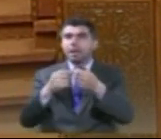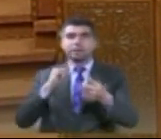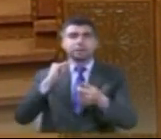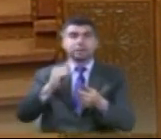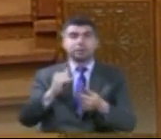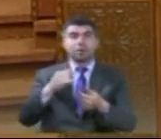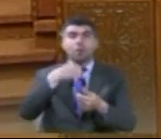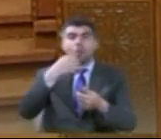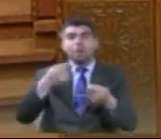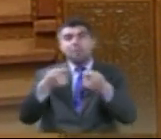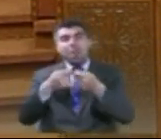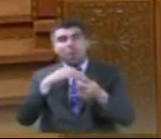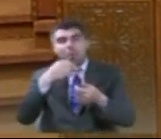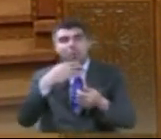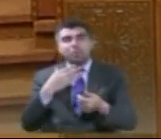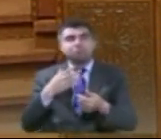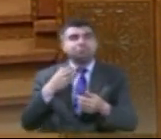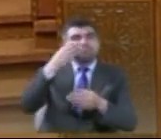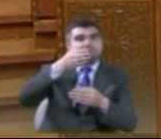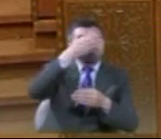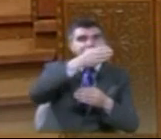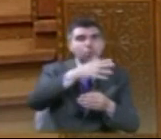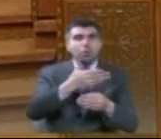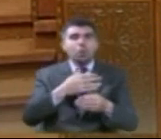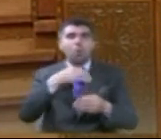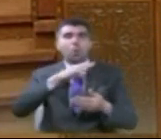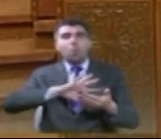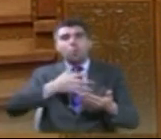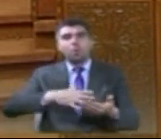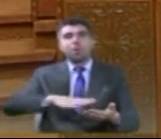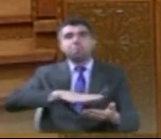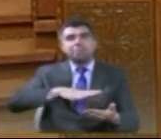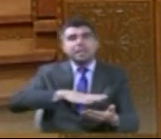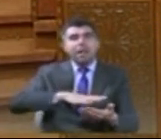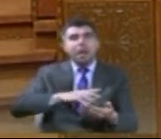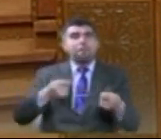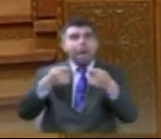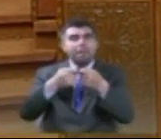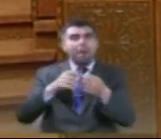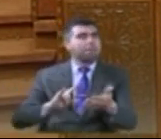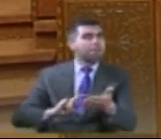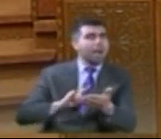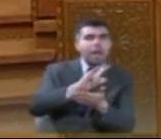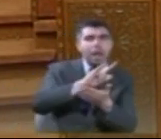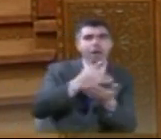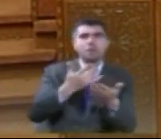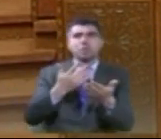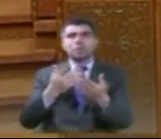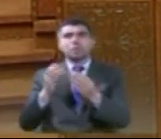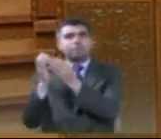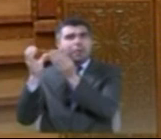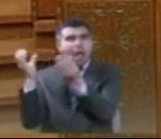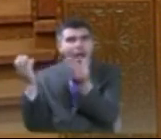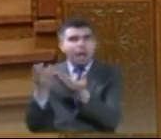يمشيوا للموانئ ومنطقة أخرى للطرق، مناطق أخرى للسكك، مناطق أخرى للمطارات، مناطق أخرى للفلاحات الصناعة، يعني الأرقام موجودة